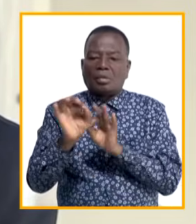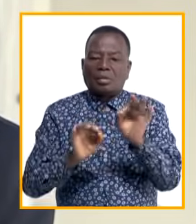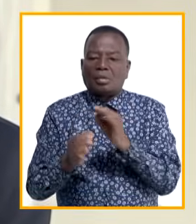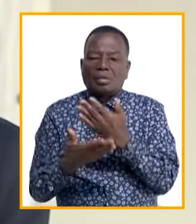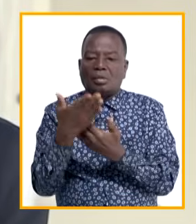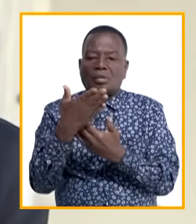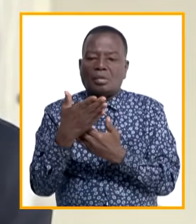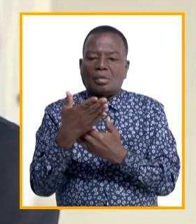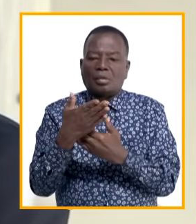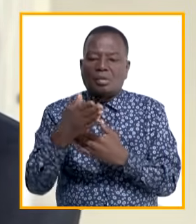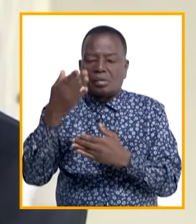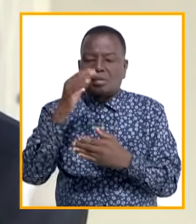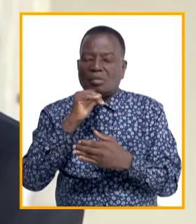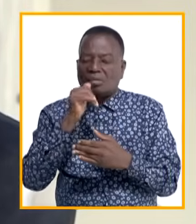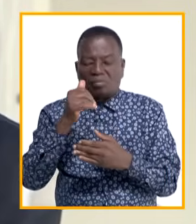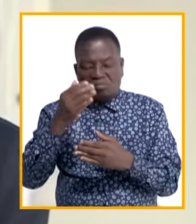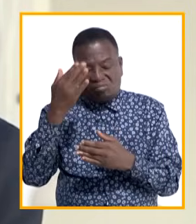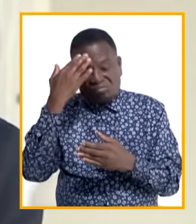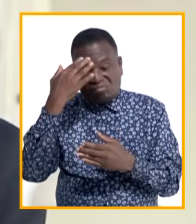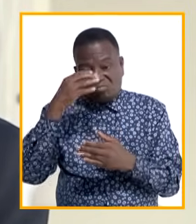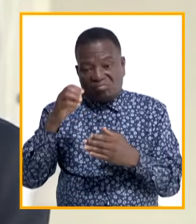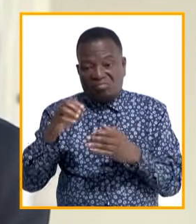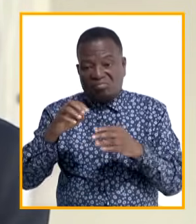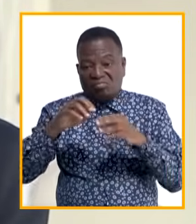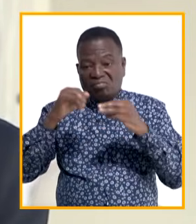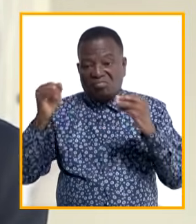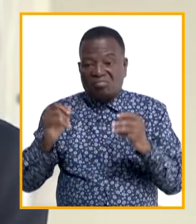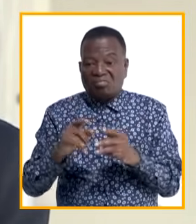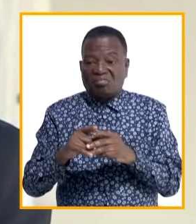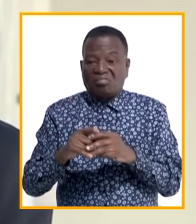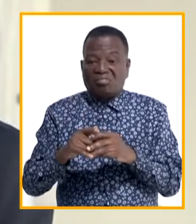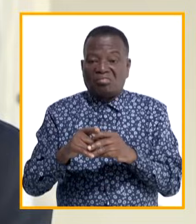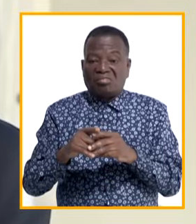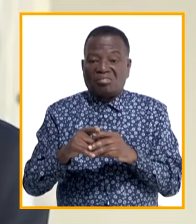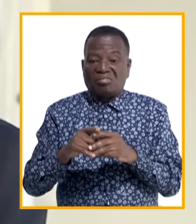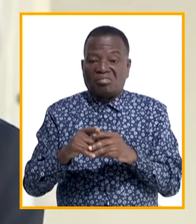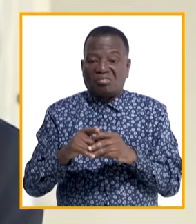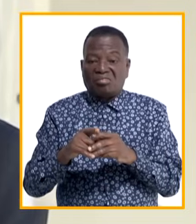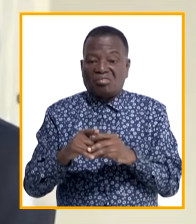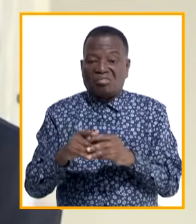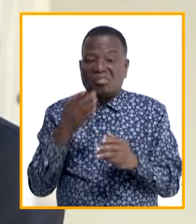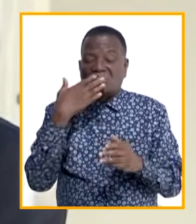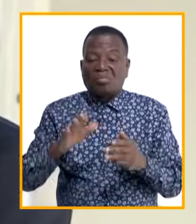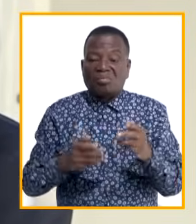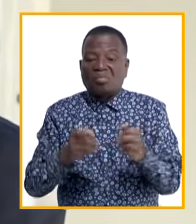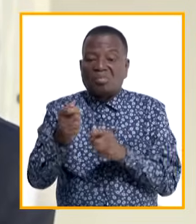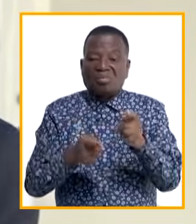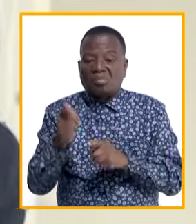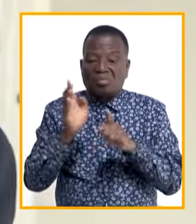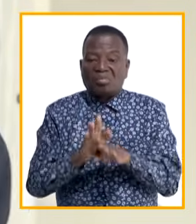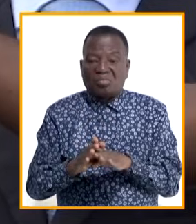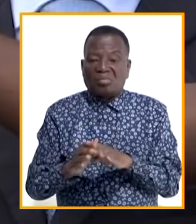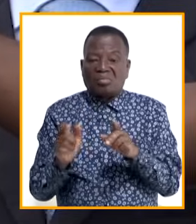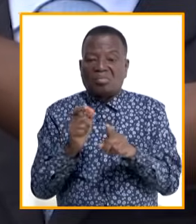par la non-maîtrise des systèmes et techniques de production d'aliments performants, la mauvaise gestion des stocks